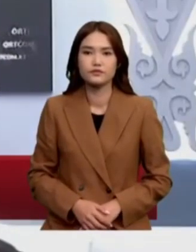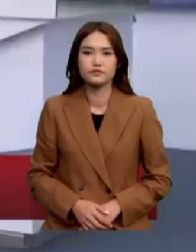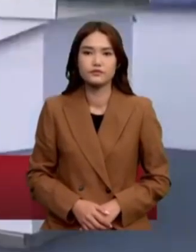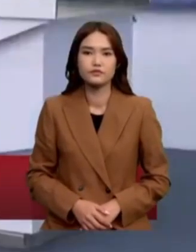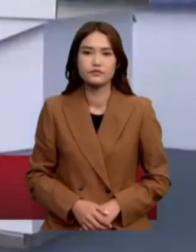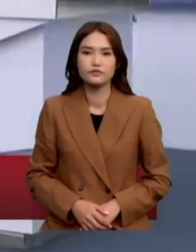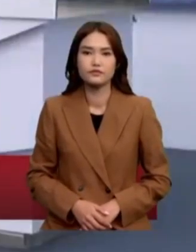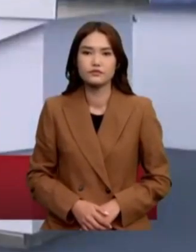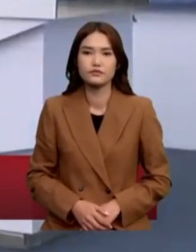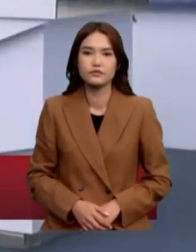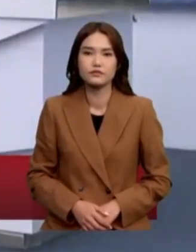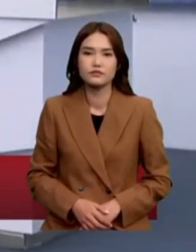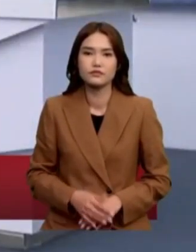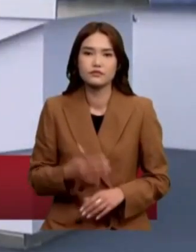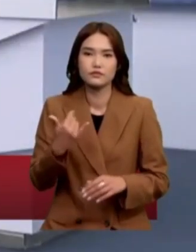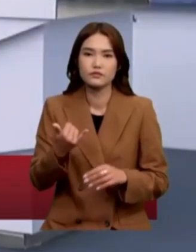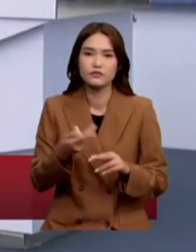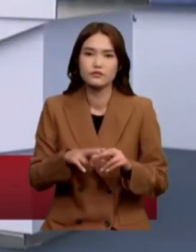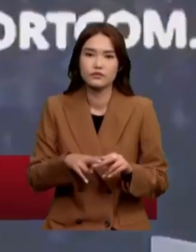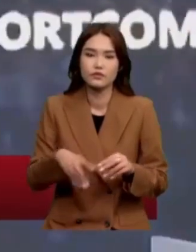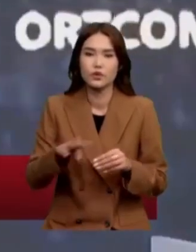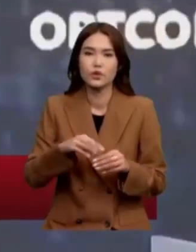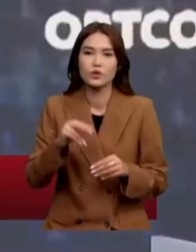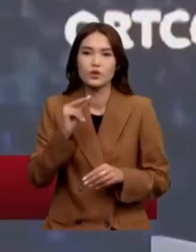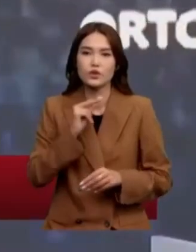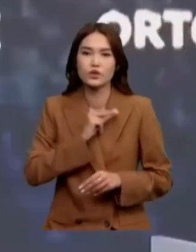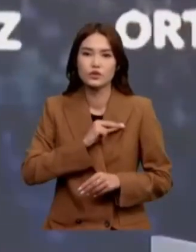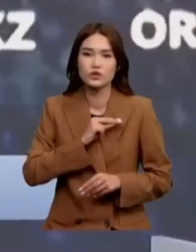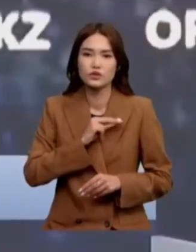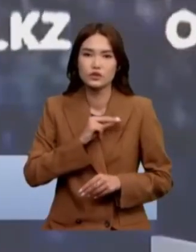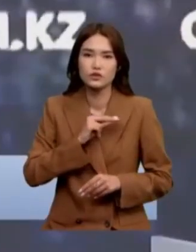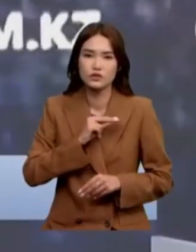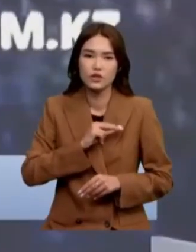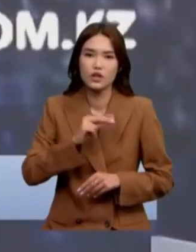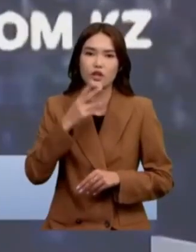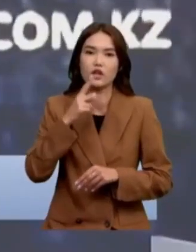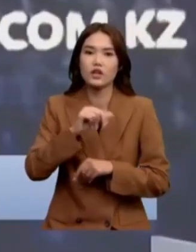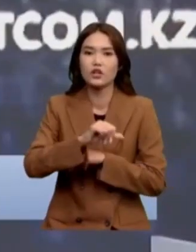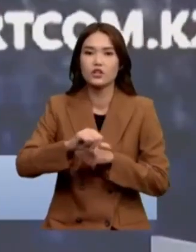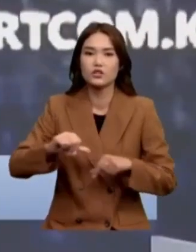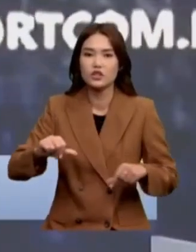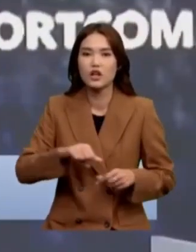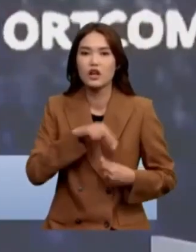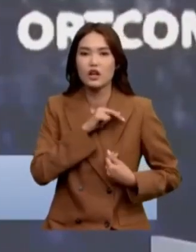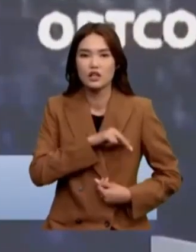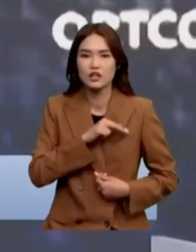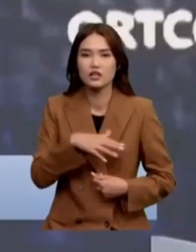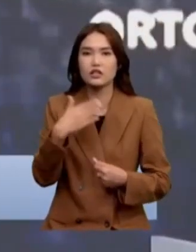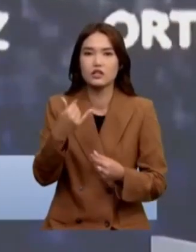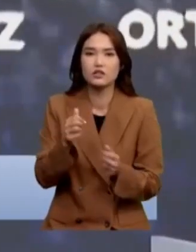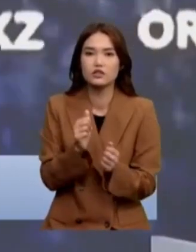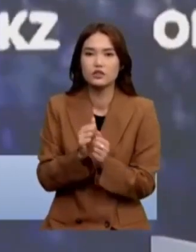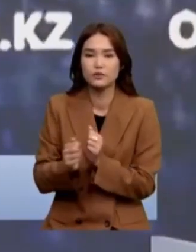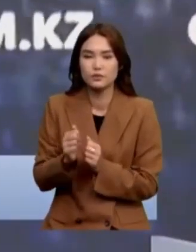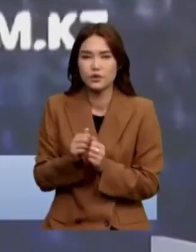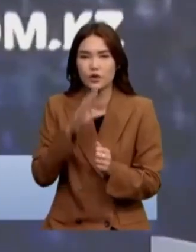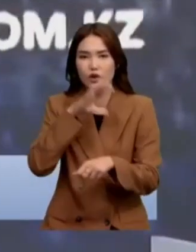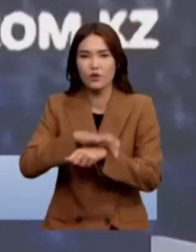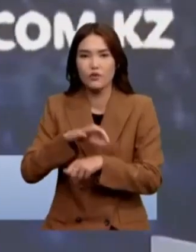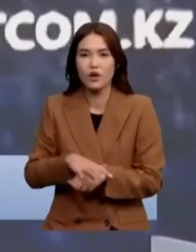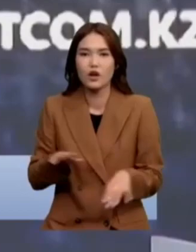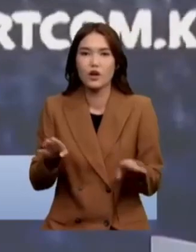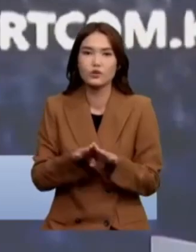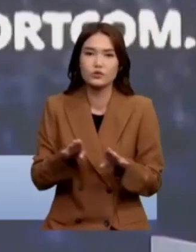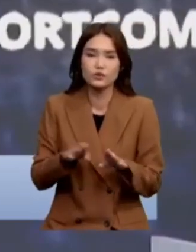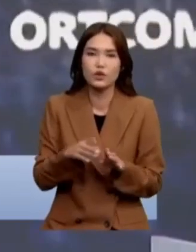Дедовщины в пограничной службе нет. Шекара қызметінде әлімжеттік жоқ, ал өткен жылы орын алған фактілер бойынша